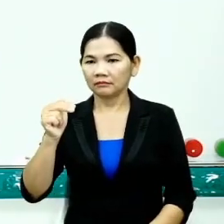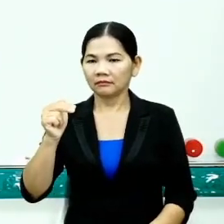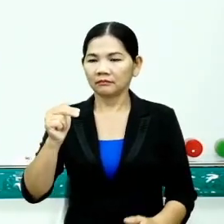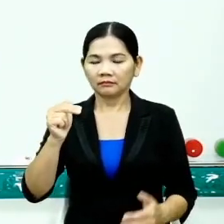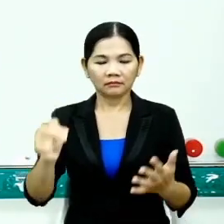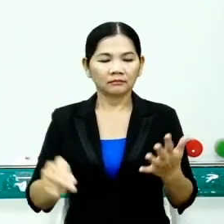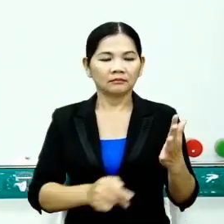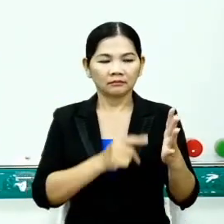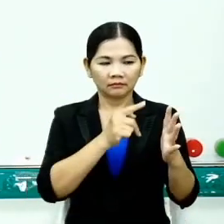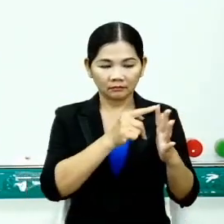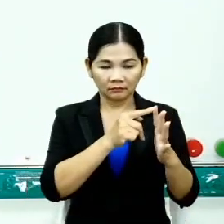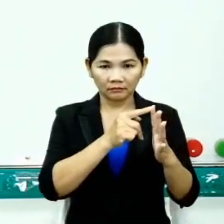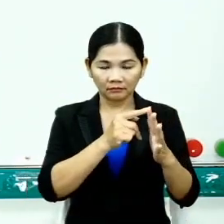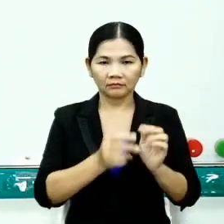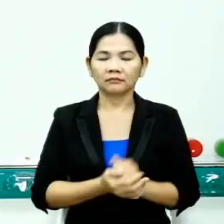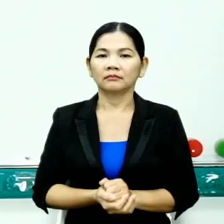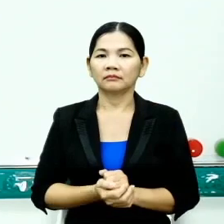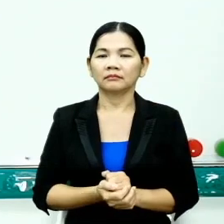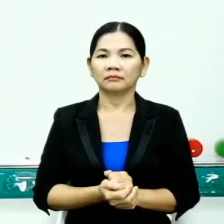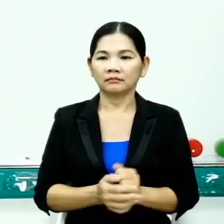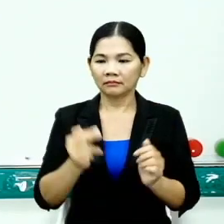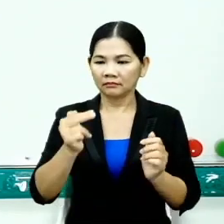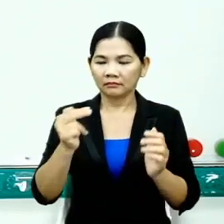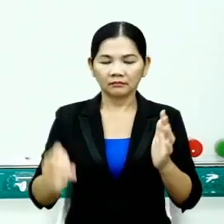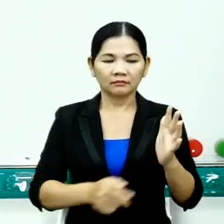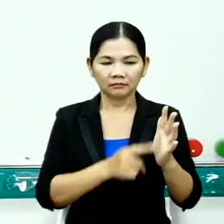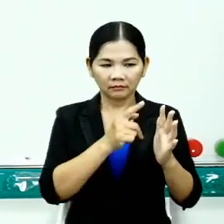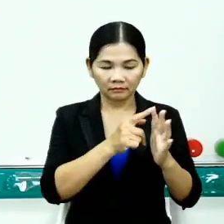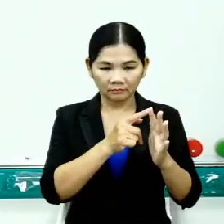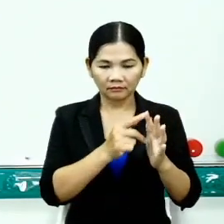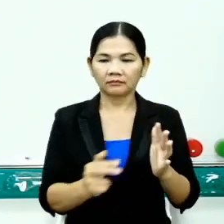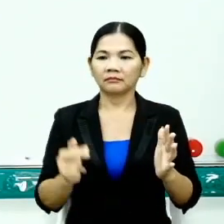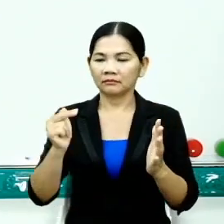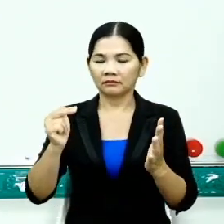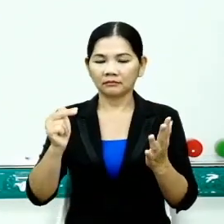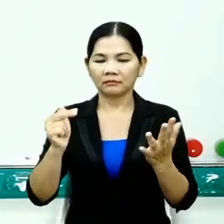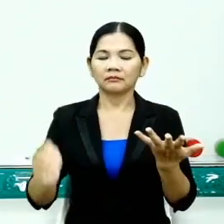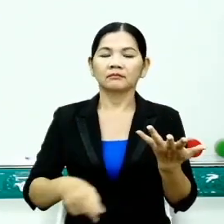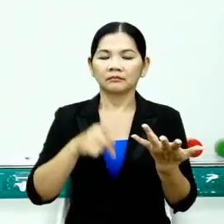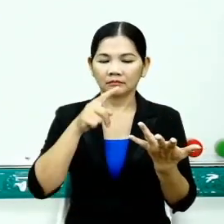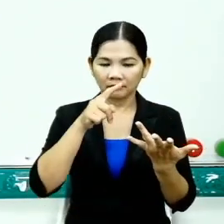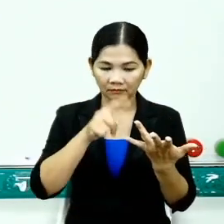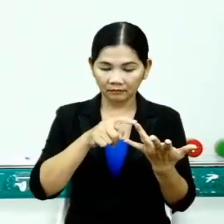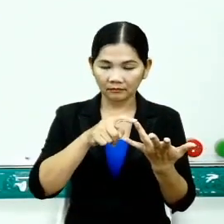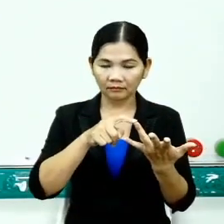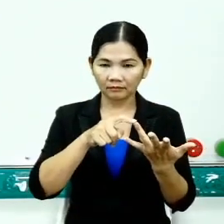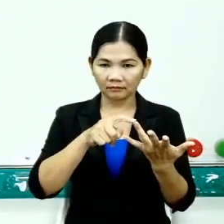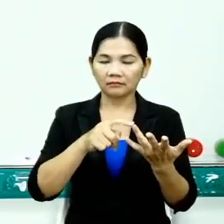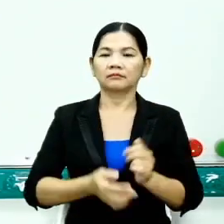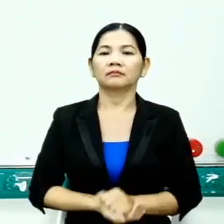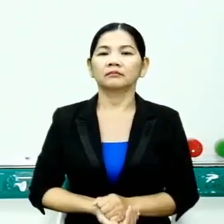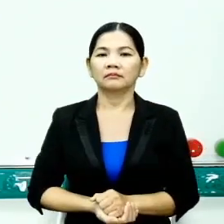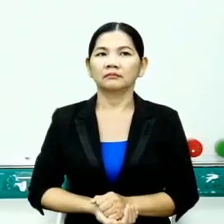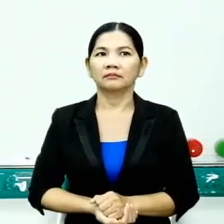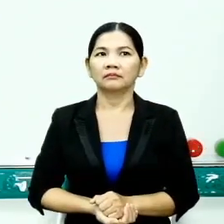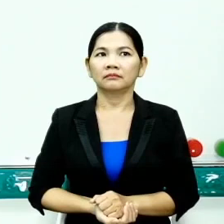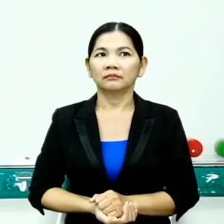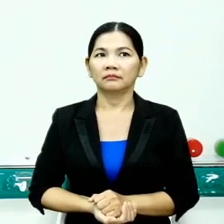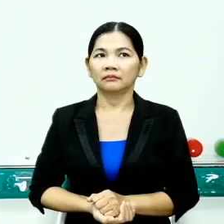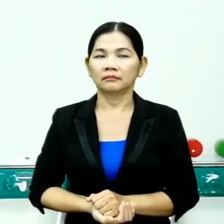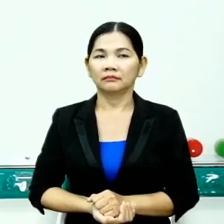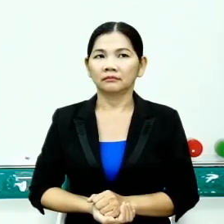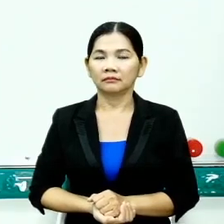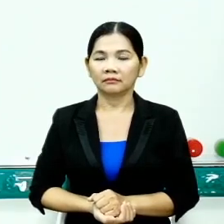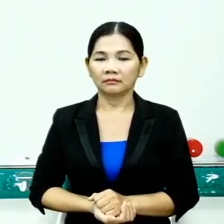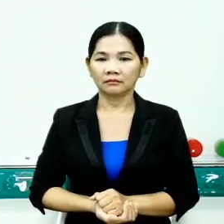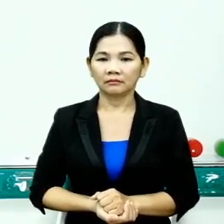មានអីទៀតចាគឺមានតចានឹងស្រៈអីគេកូននឹងស្រៈអៃចា